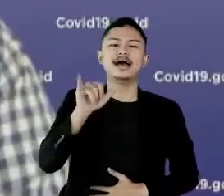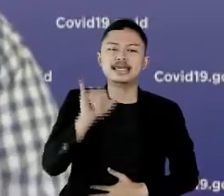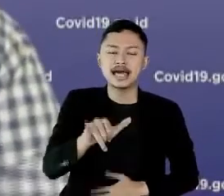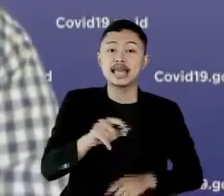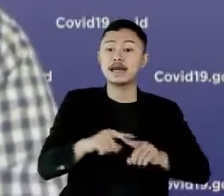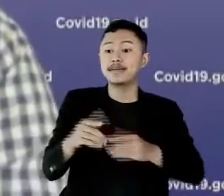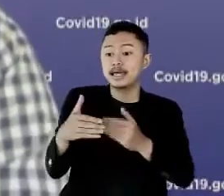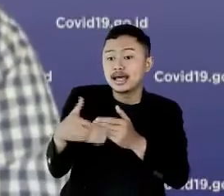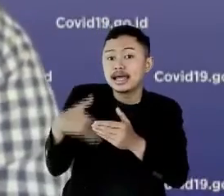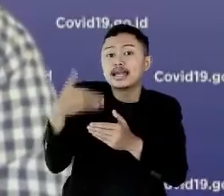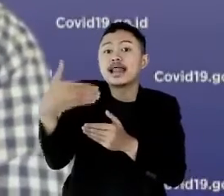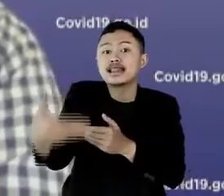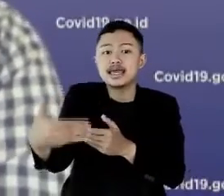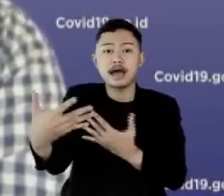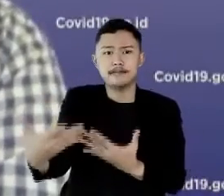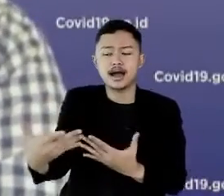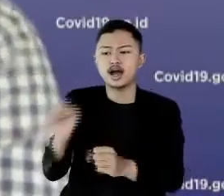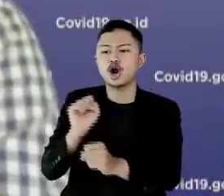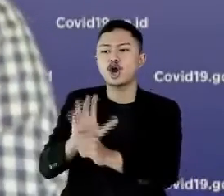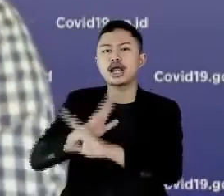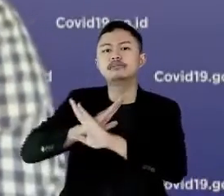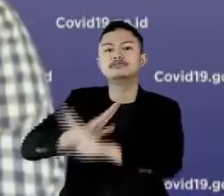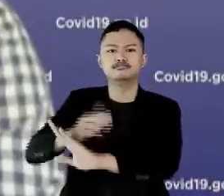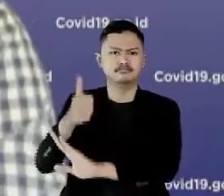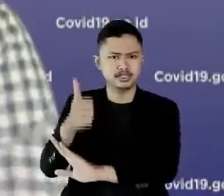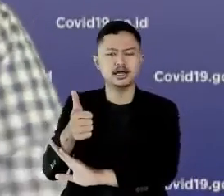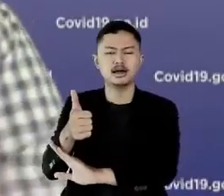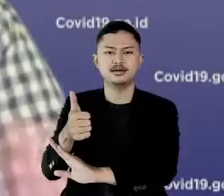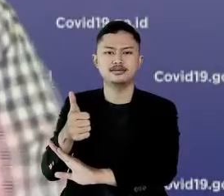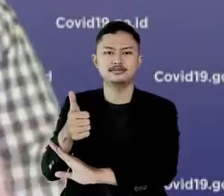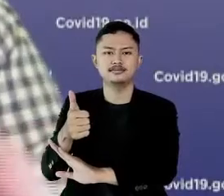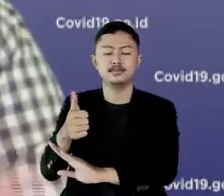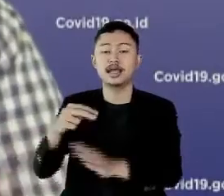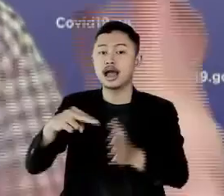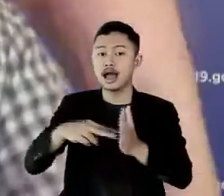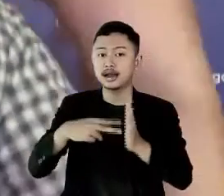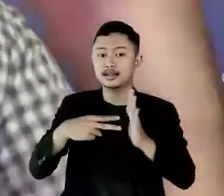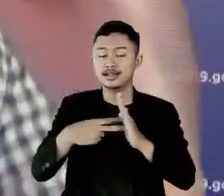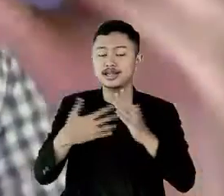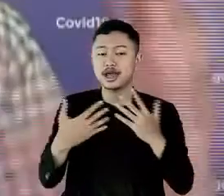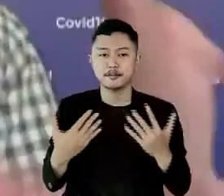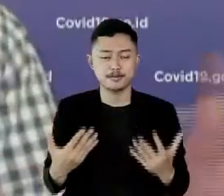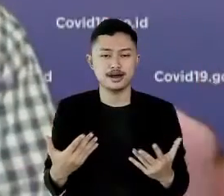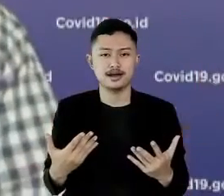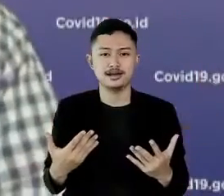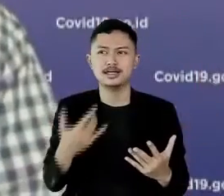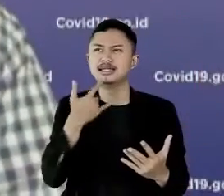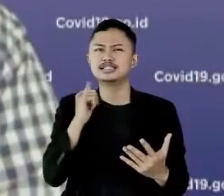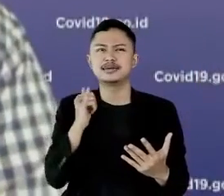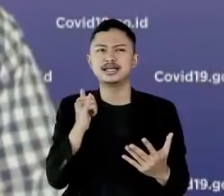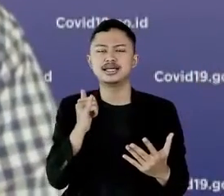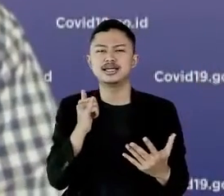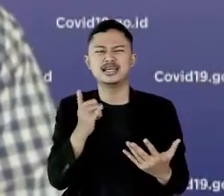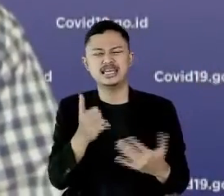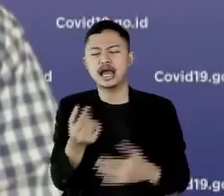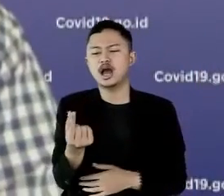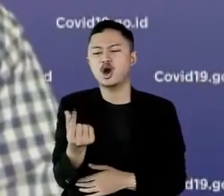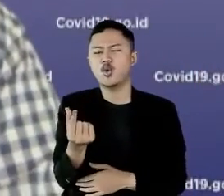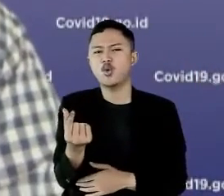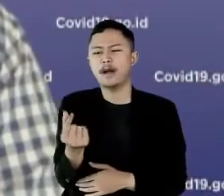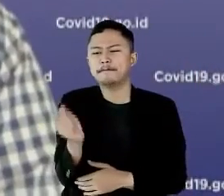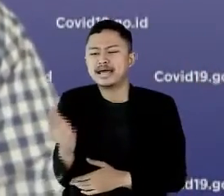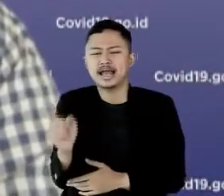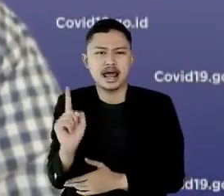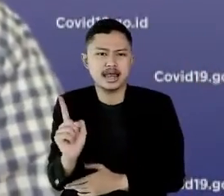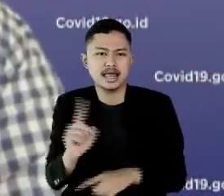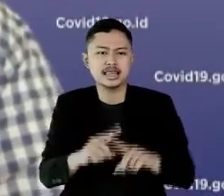tetapi kita menghindari sesuatu yang lebih buruk. Okay. Gitu ya. Jadi ini seperti cost and benefit analysis, ya. Jadi